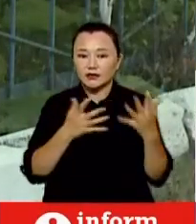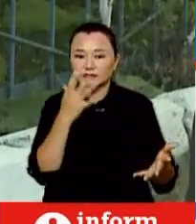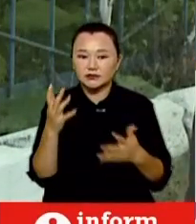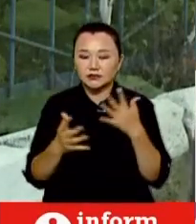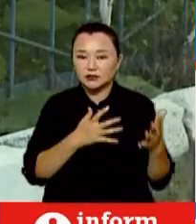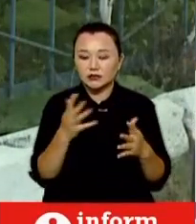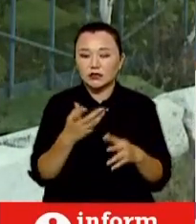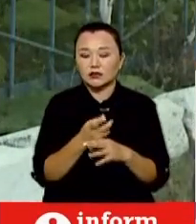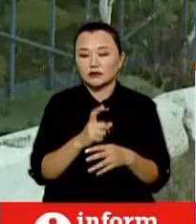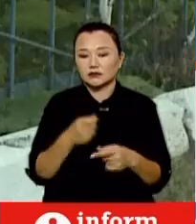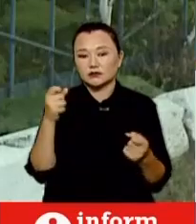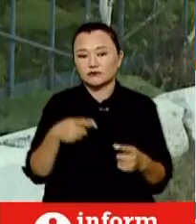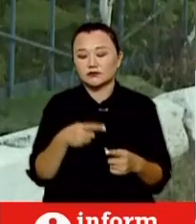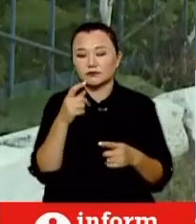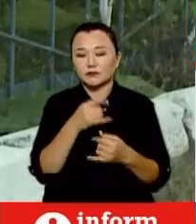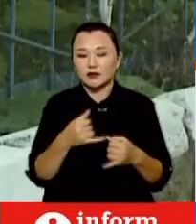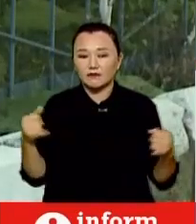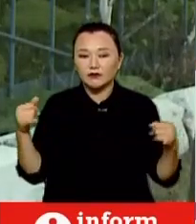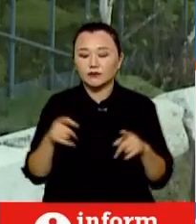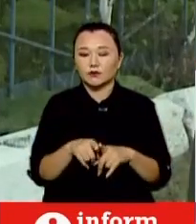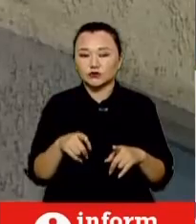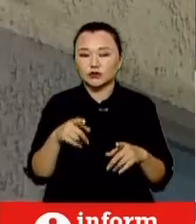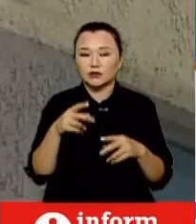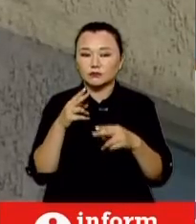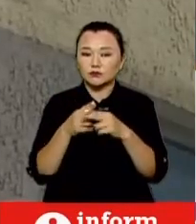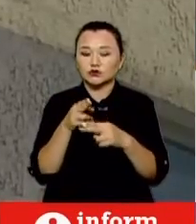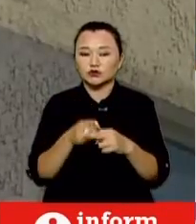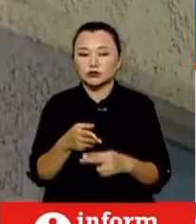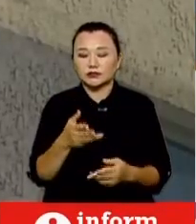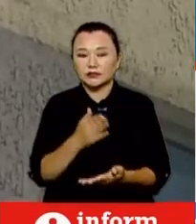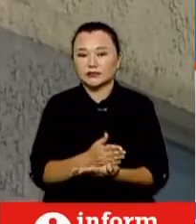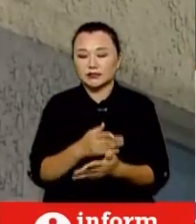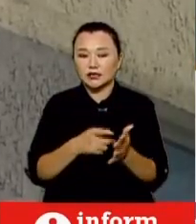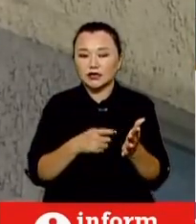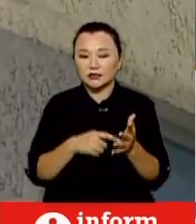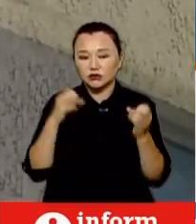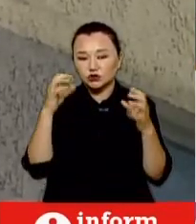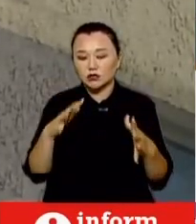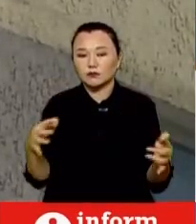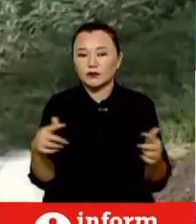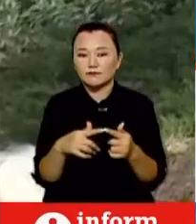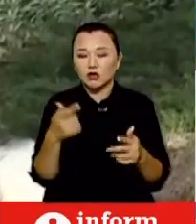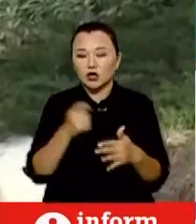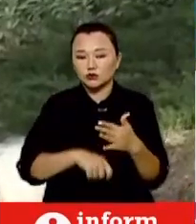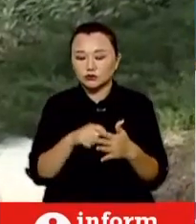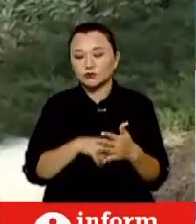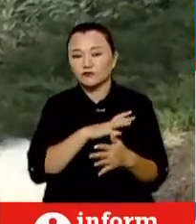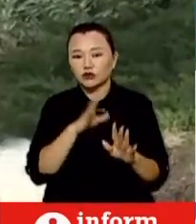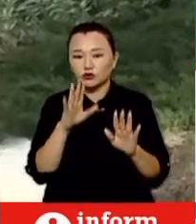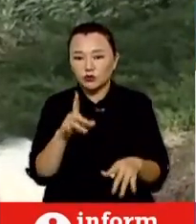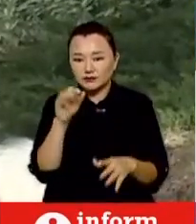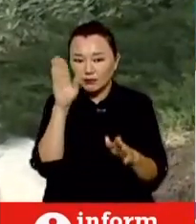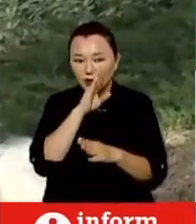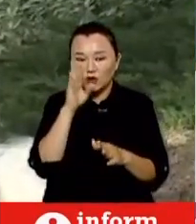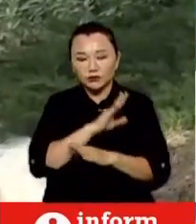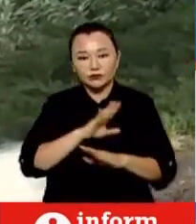и, соответственно, проводам тоже мешает. В Караганды Жарык подтвердили, что отключения бывают не только из-за